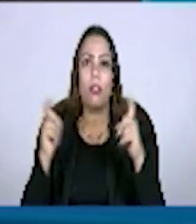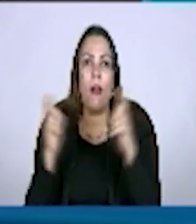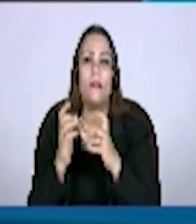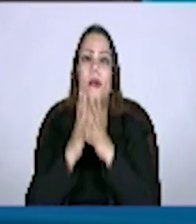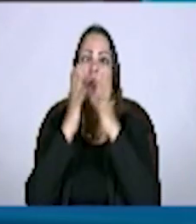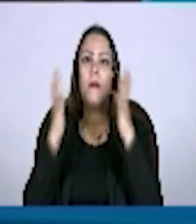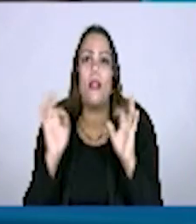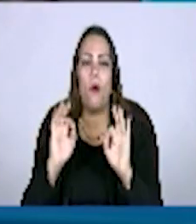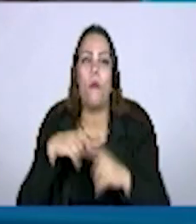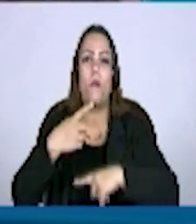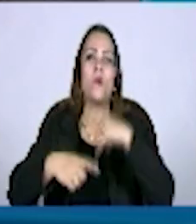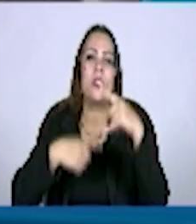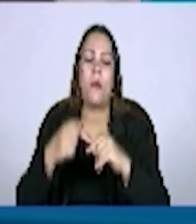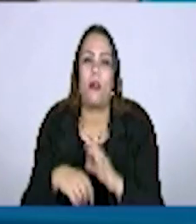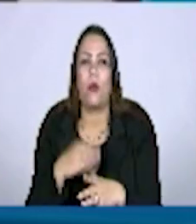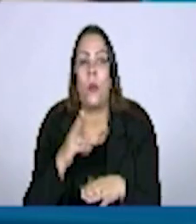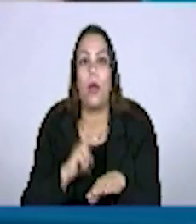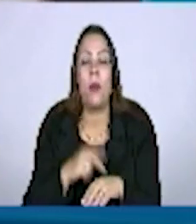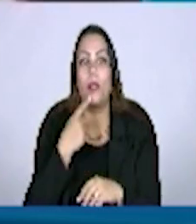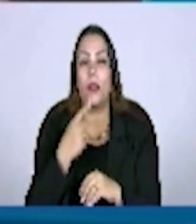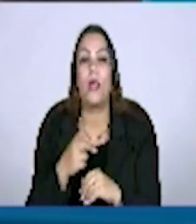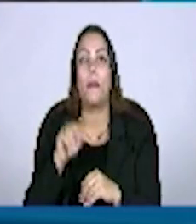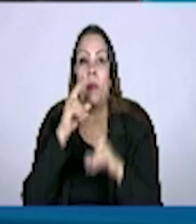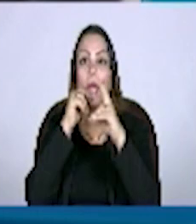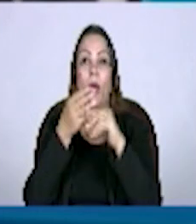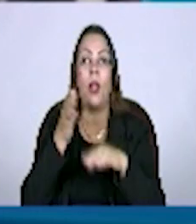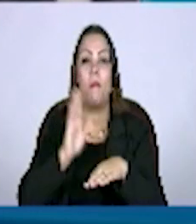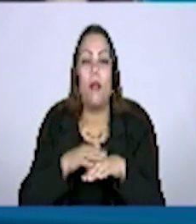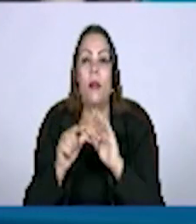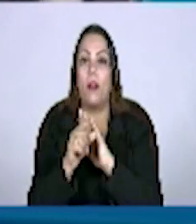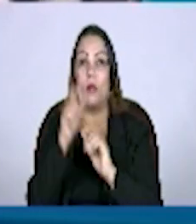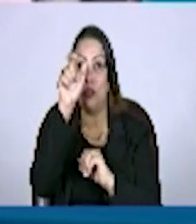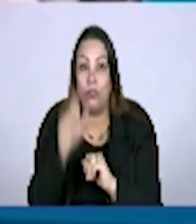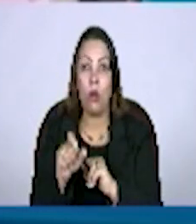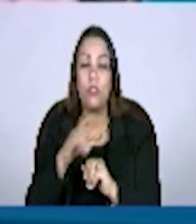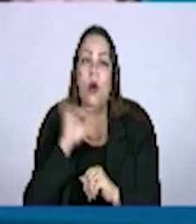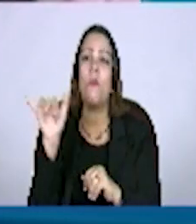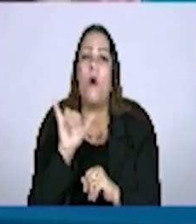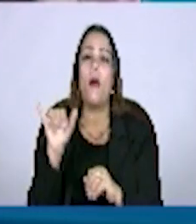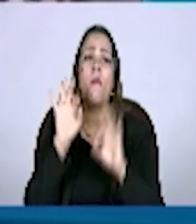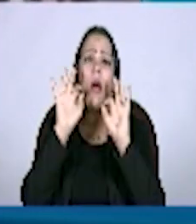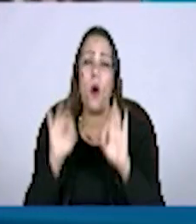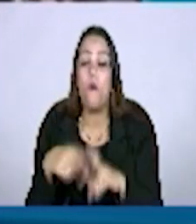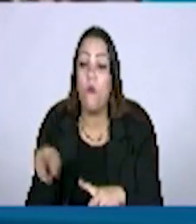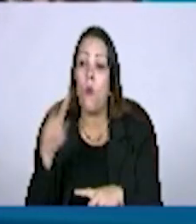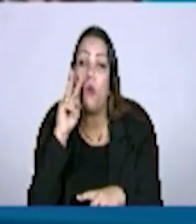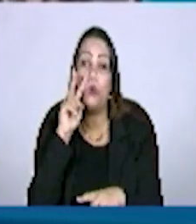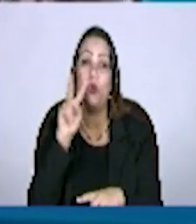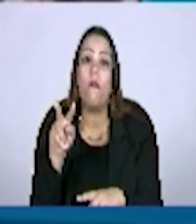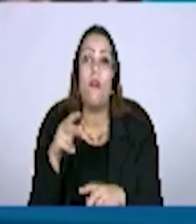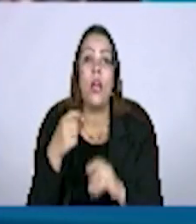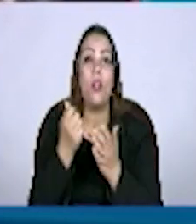معركه مستمره وزي ما بنتكلم دايما ان المواطن كل ما يهمه في هذا المشهد الاقتصادي هي